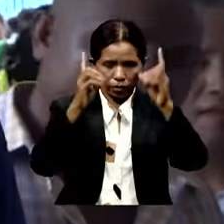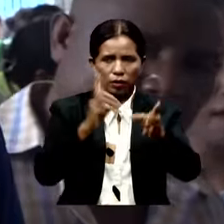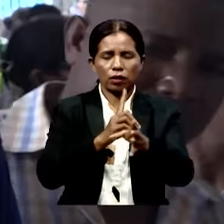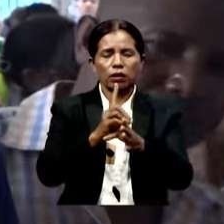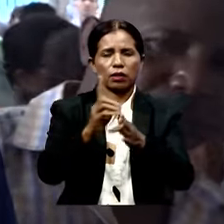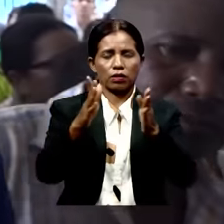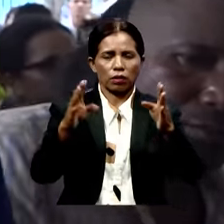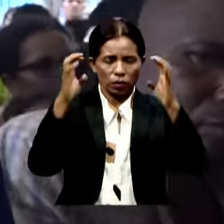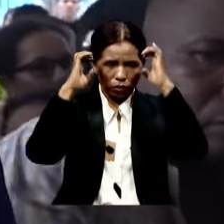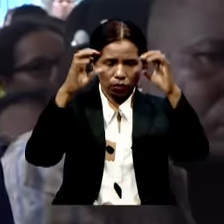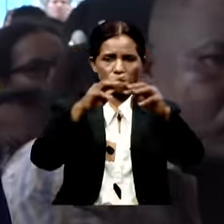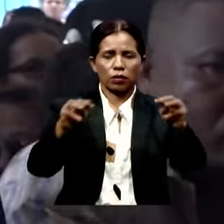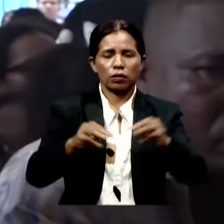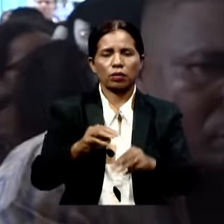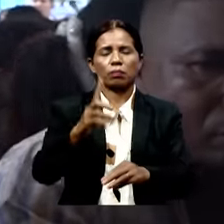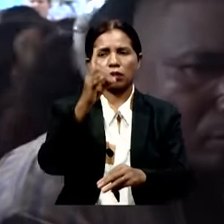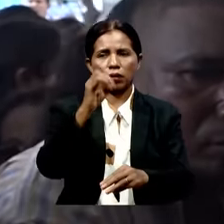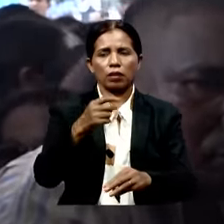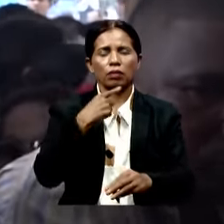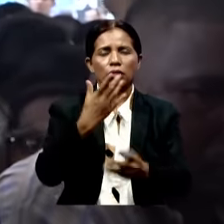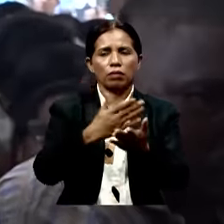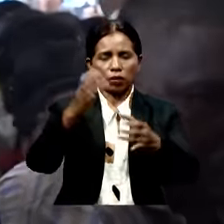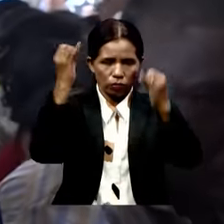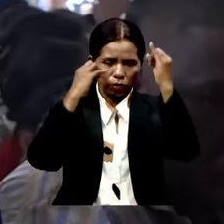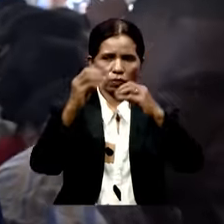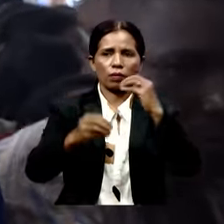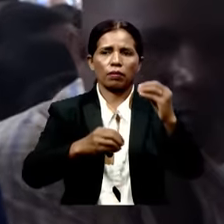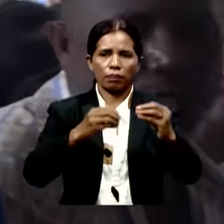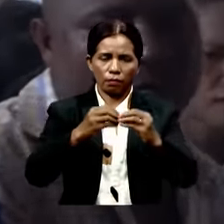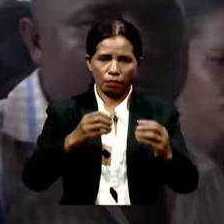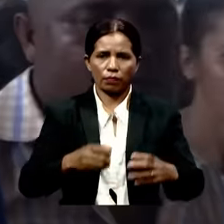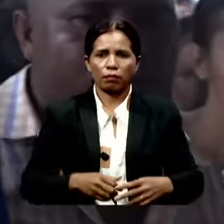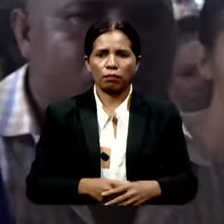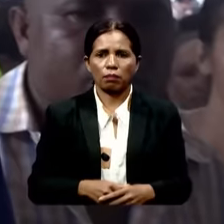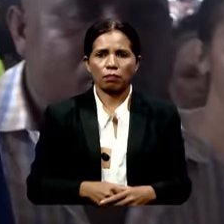edukasi munisipu di Sinor Karli itu toba fa informasi katak